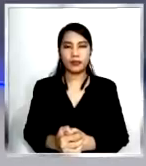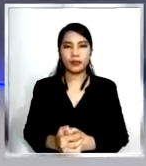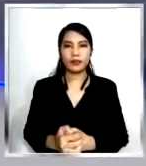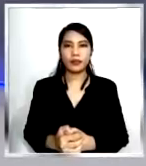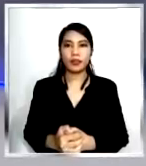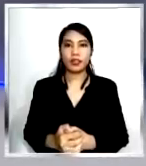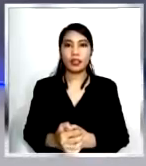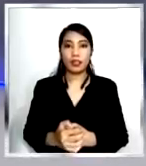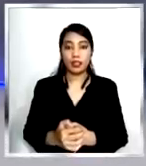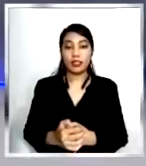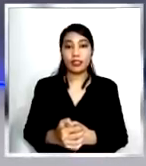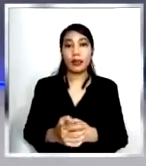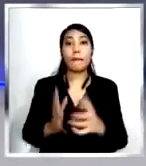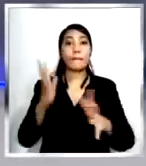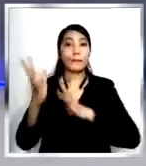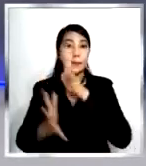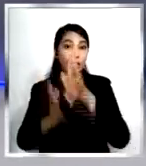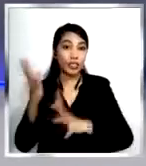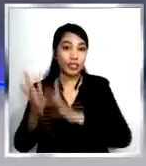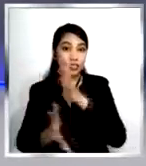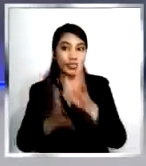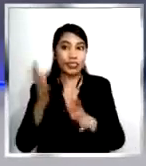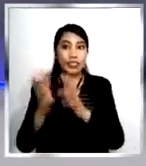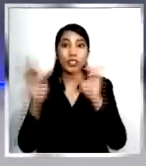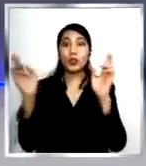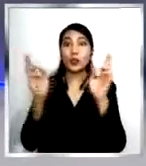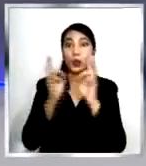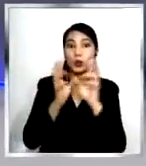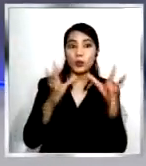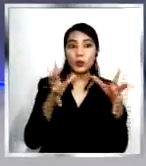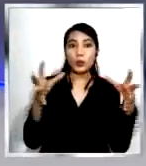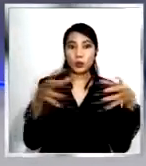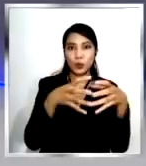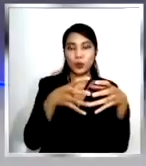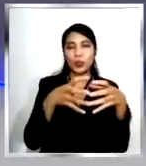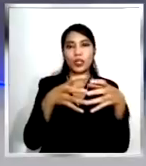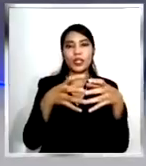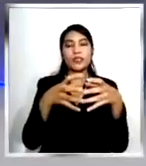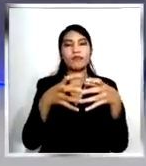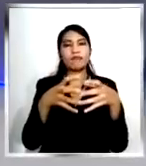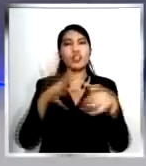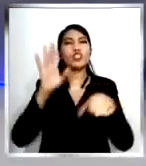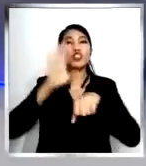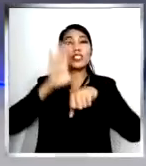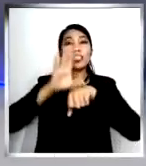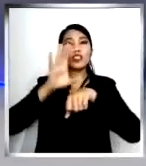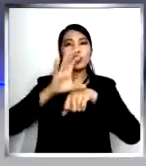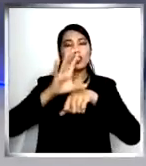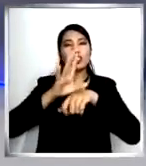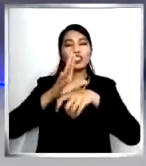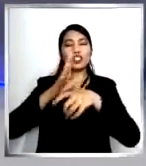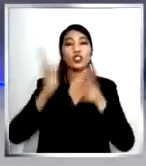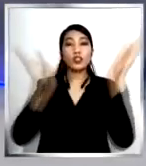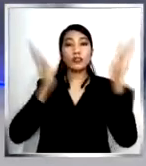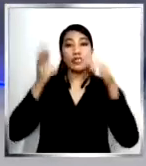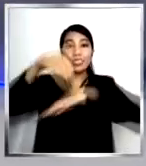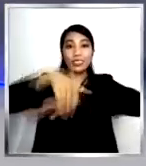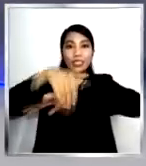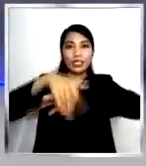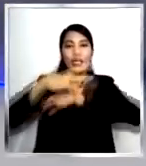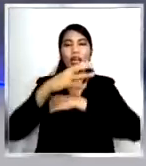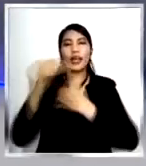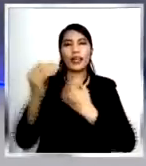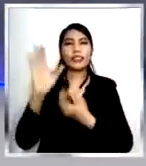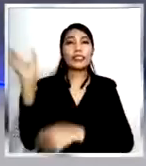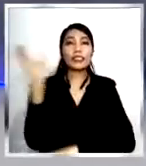party, reunion at siksikang simbang gabi at Christmas shopping, hindi raw uubra sa darating na kapaskuhan dahil